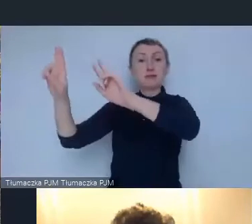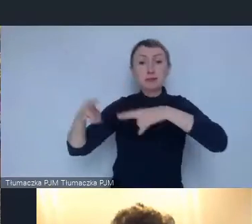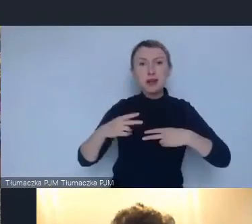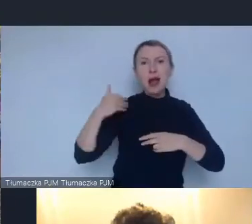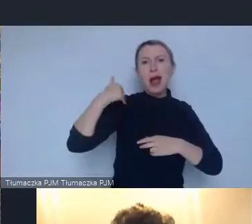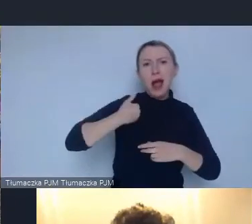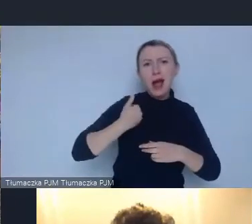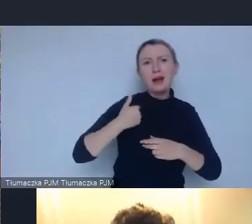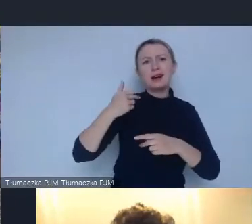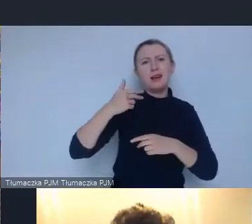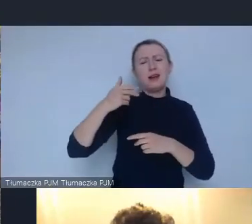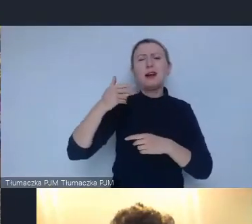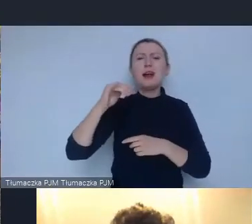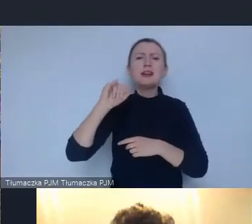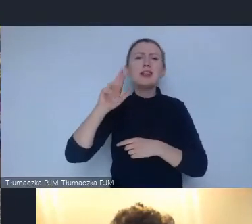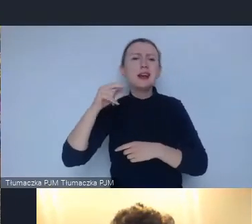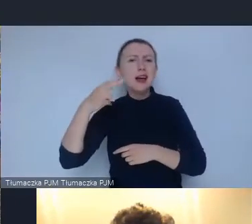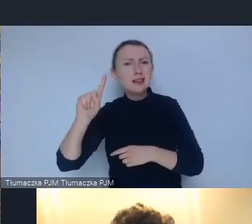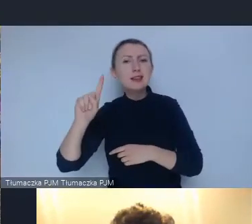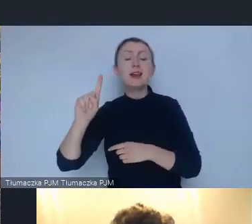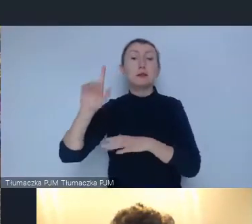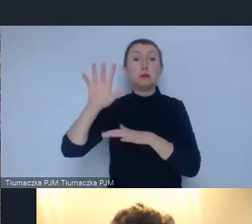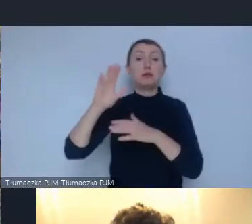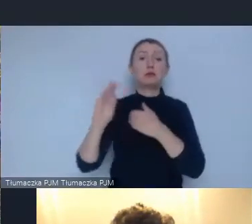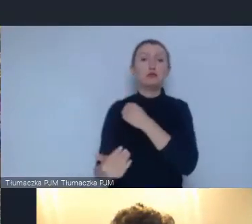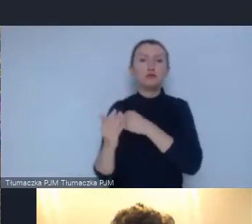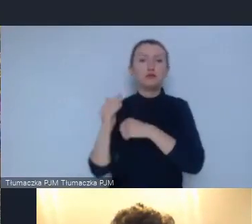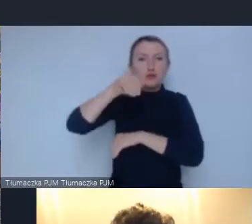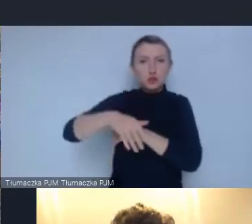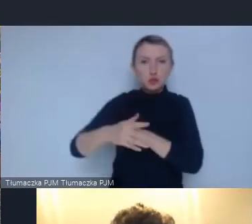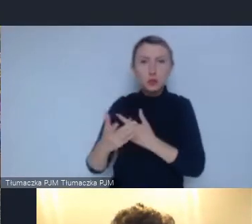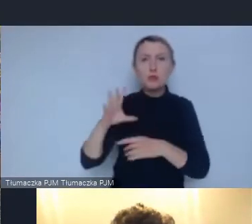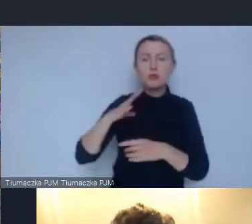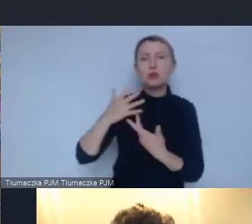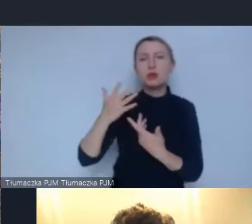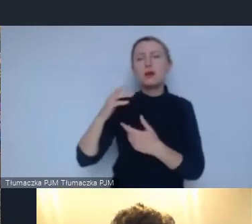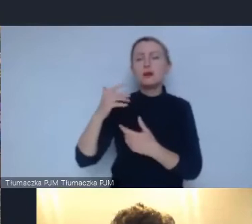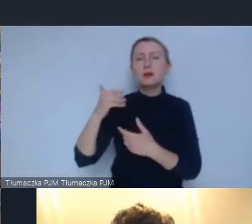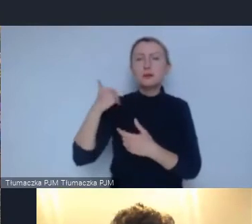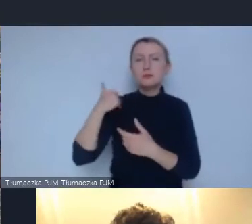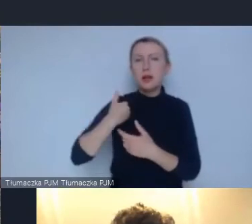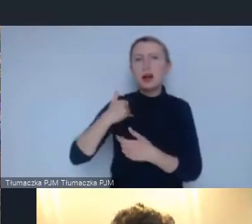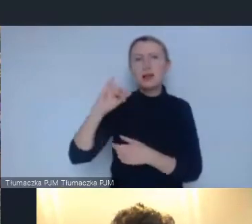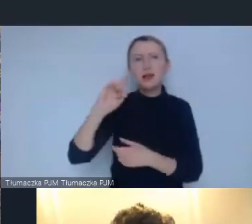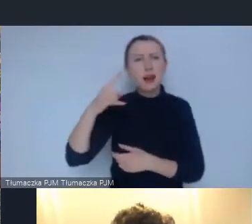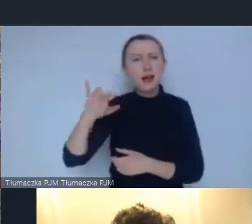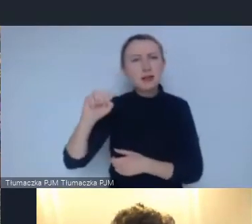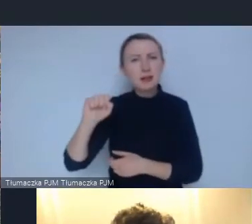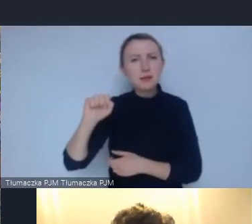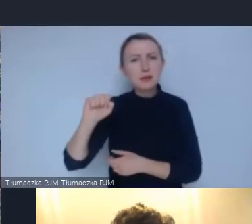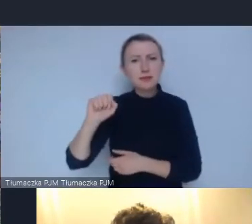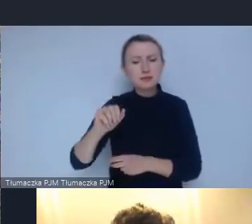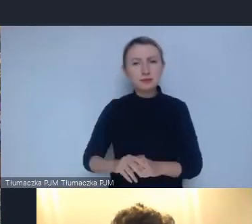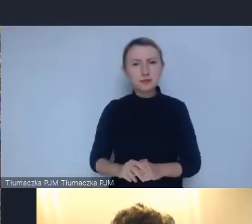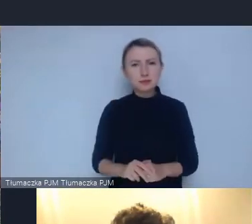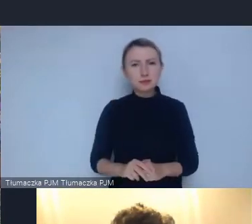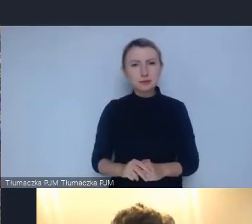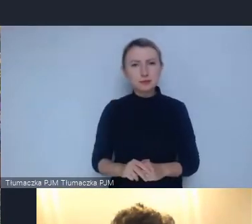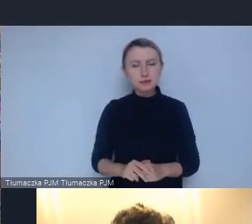Anglii i Irlandii. Ściana Wschodnia i nasze strony to było zaplecze dla Anglii, dla Irlandii, dla kiedyś Niemców,